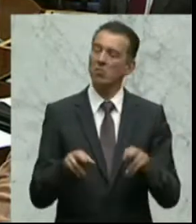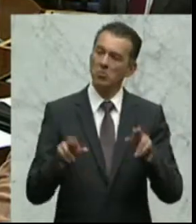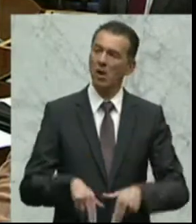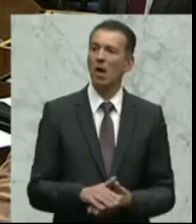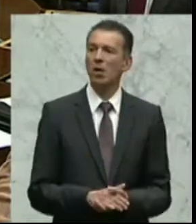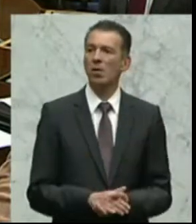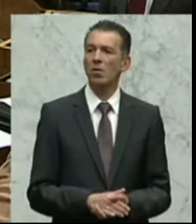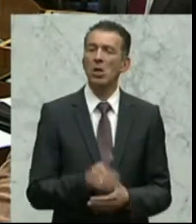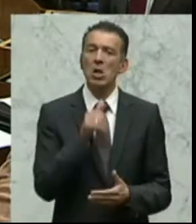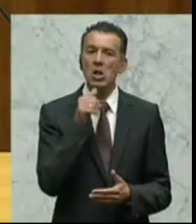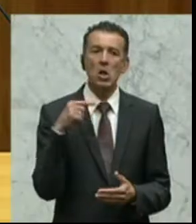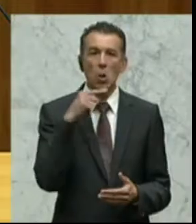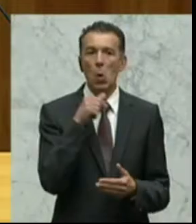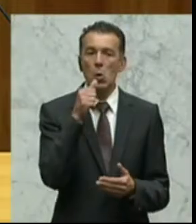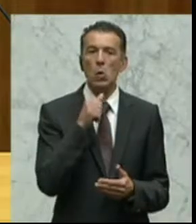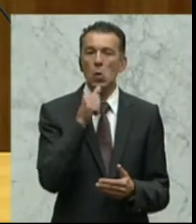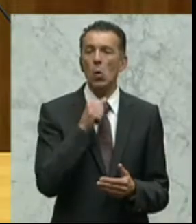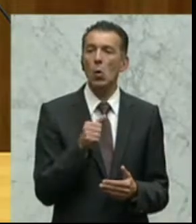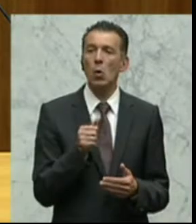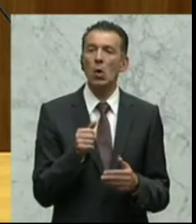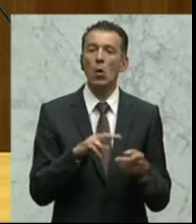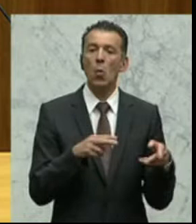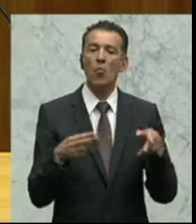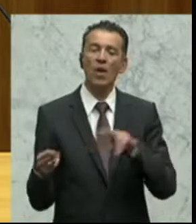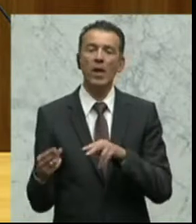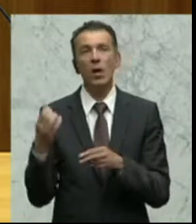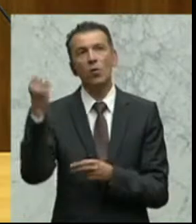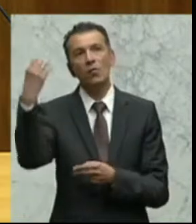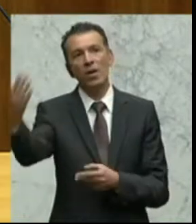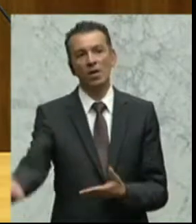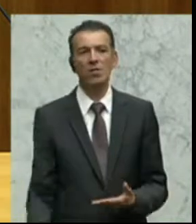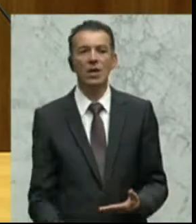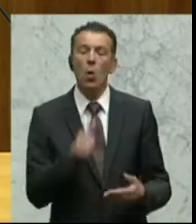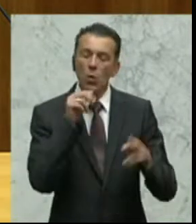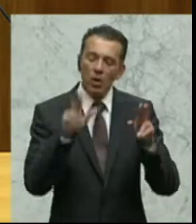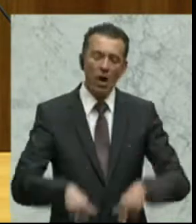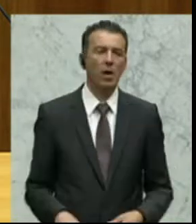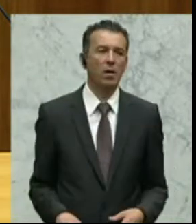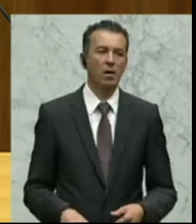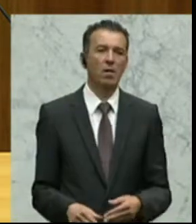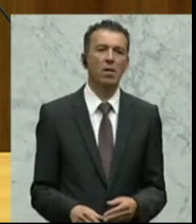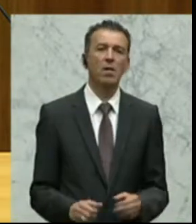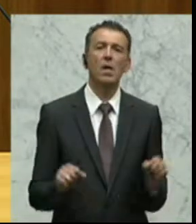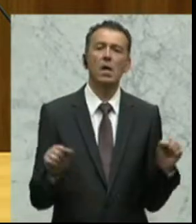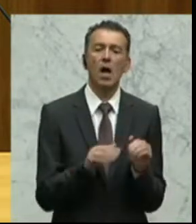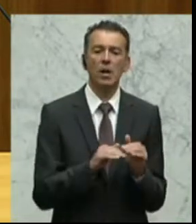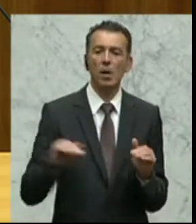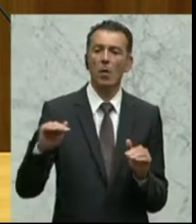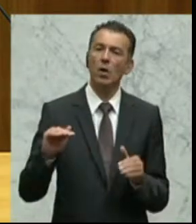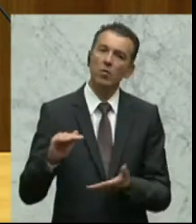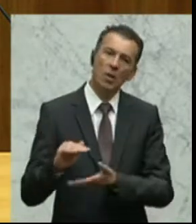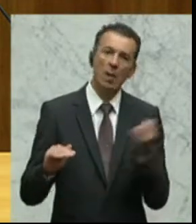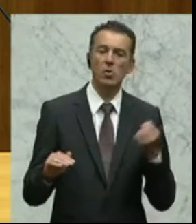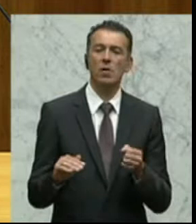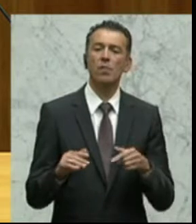Nicht die rot-grünen Umverteilungsfantasien, die sind ungerecht. Schaffen Sie die kalte Progression ab, so helfen Sie vor